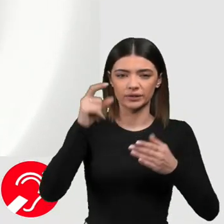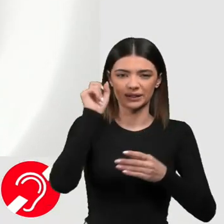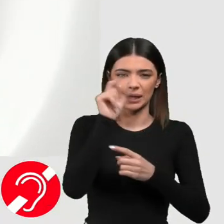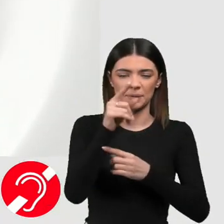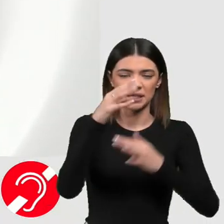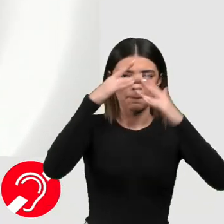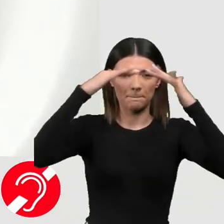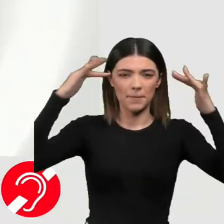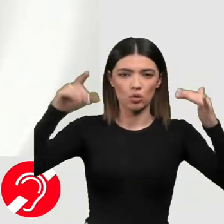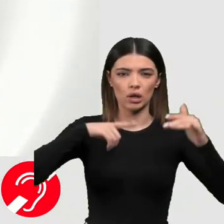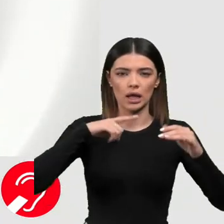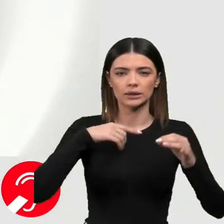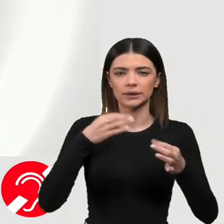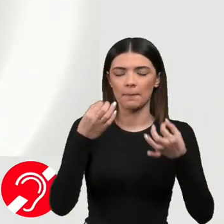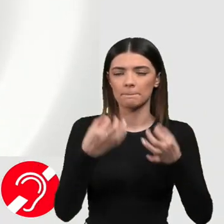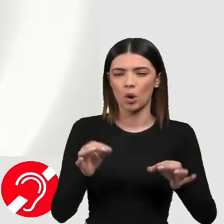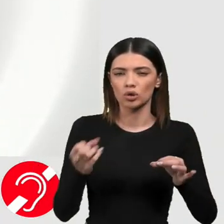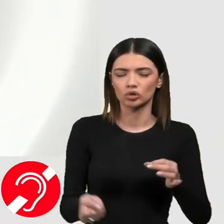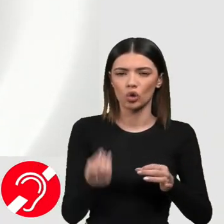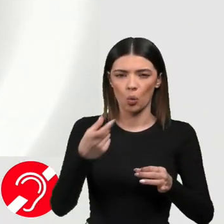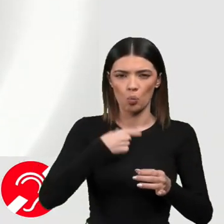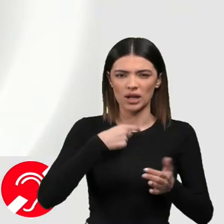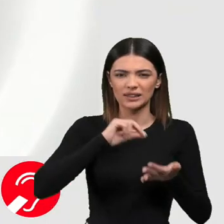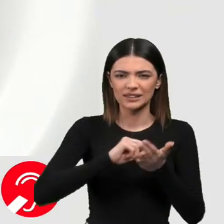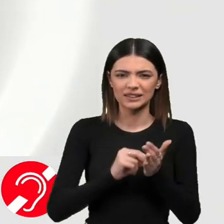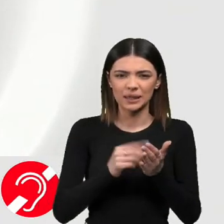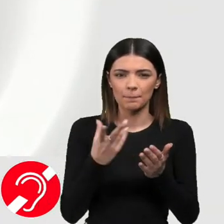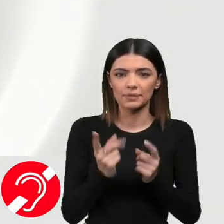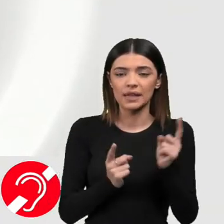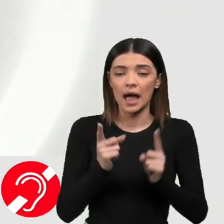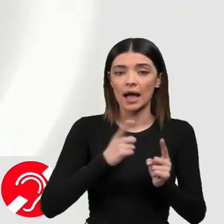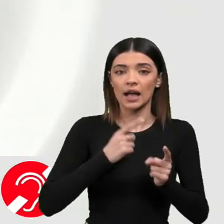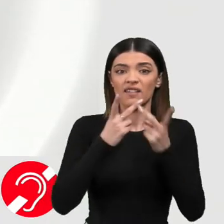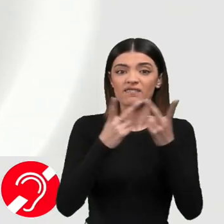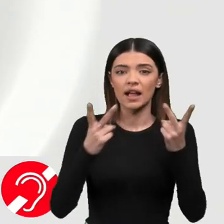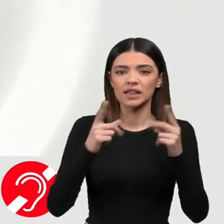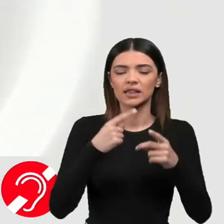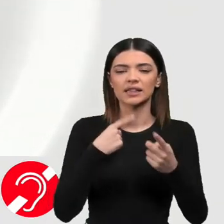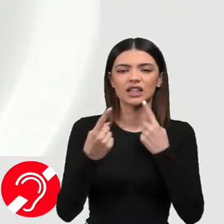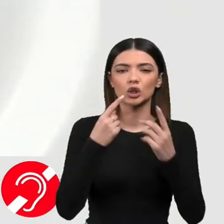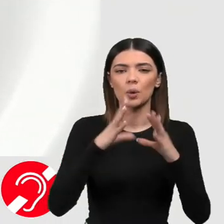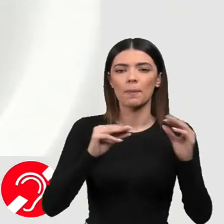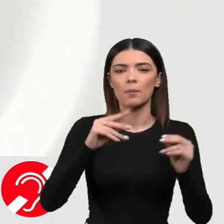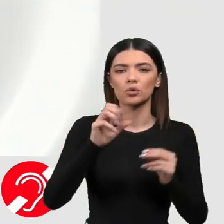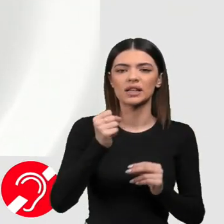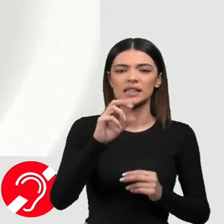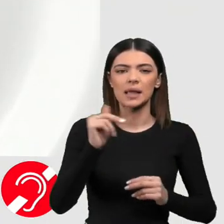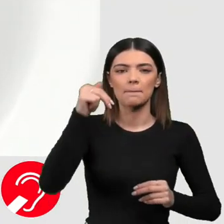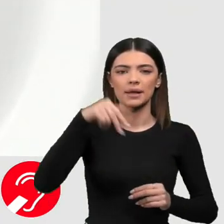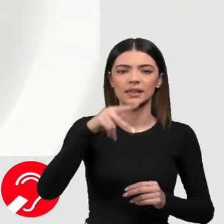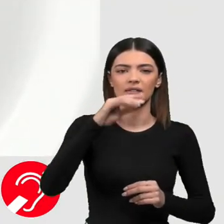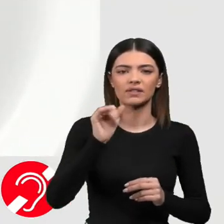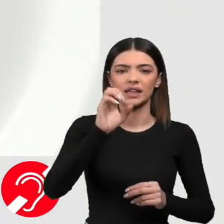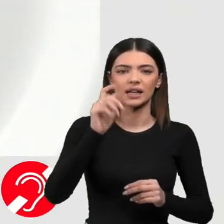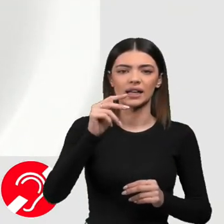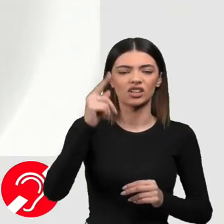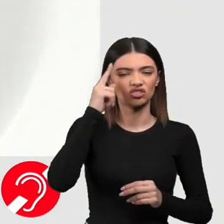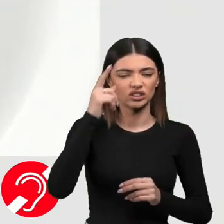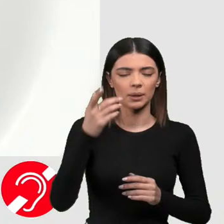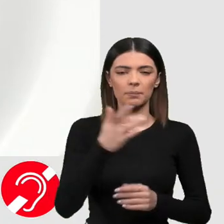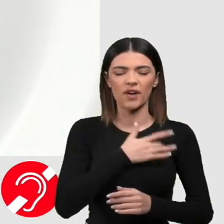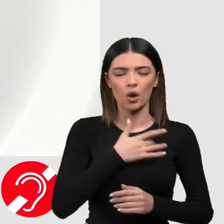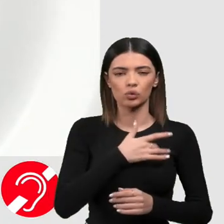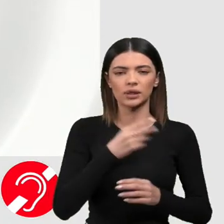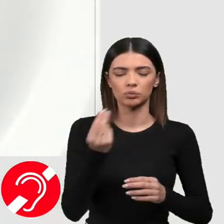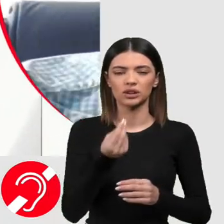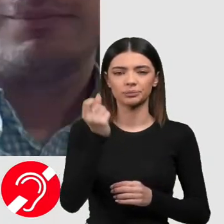nava spațială sunt foarte sensibile și pot detecta chiar și cea mai mică formă de viață. Mai multe despre acest subiect discut cu Sebastian Fițec, lector